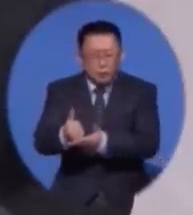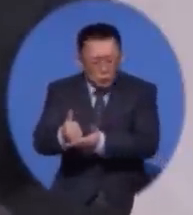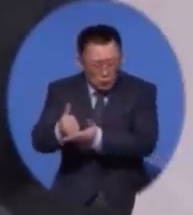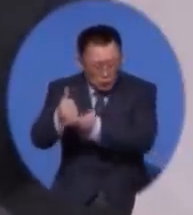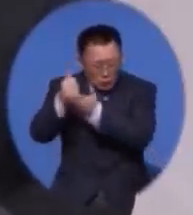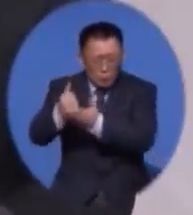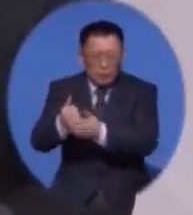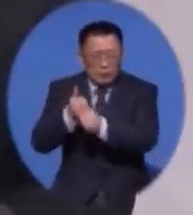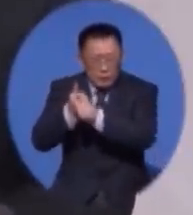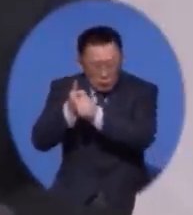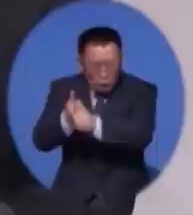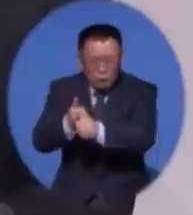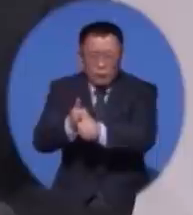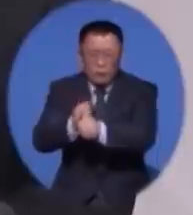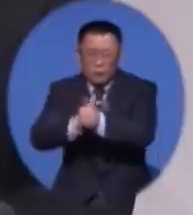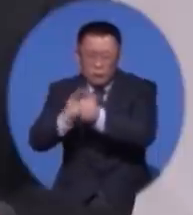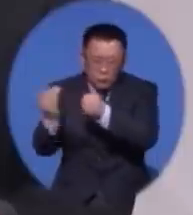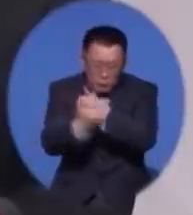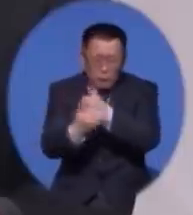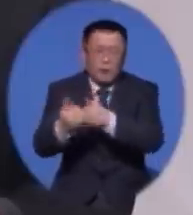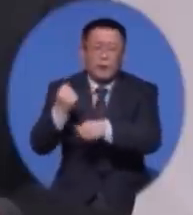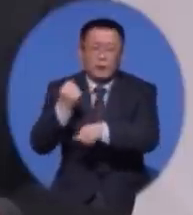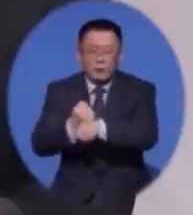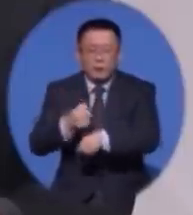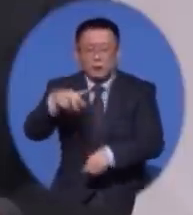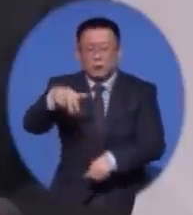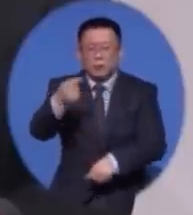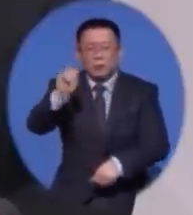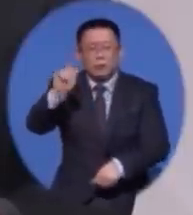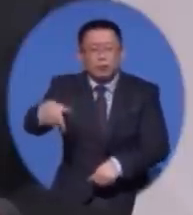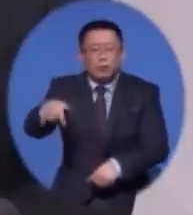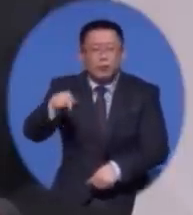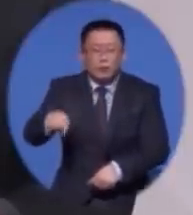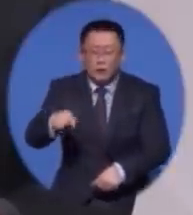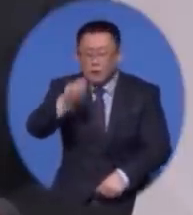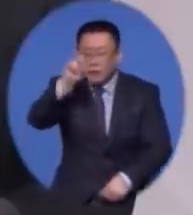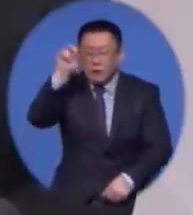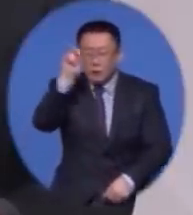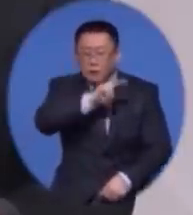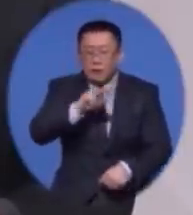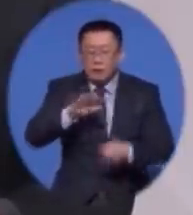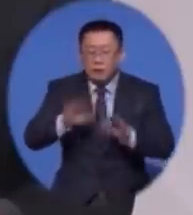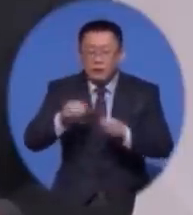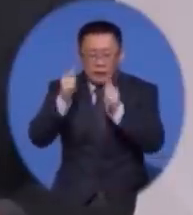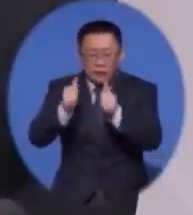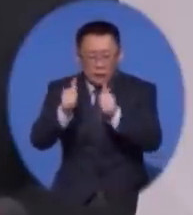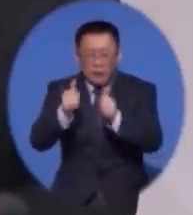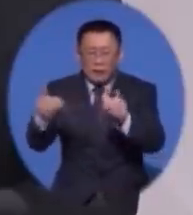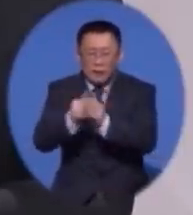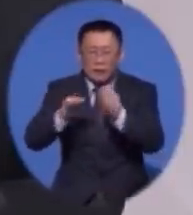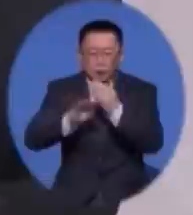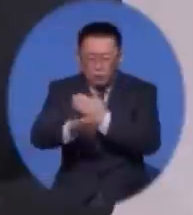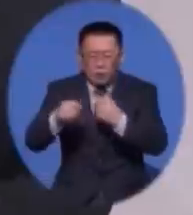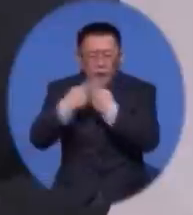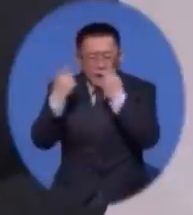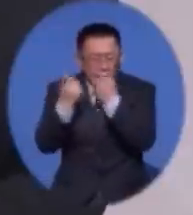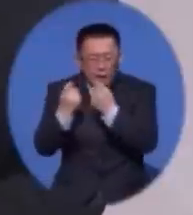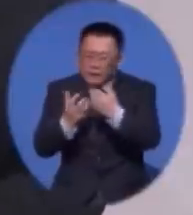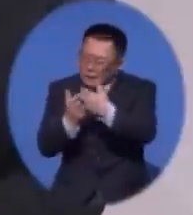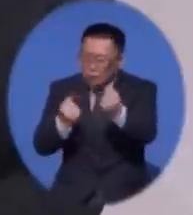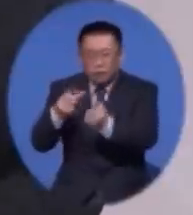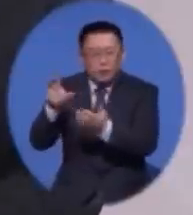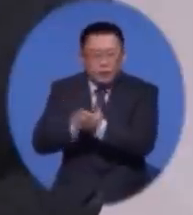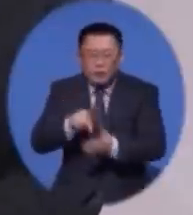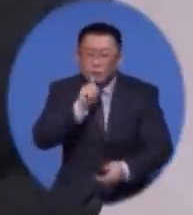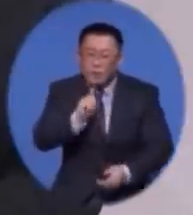뭐 따르고 수호해야 되고 지켜줘야 된다던 조국이 뭐 갑자기 또 이제는 뭐 재판을 받으면 그건 또 별개의 문제다 이런 거